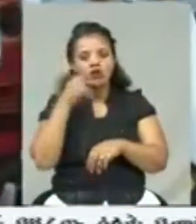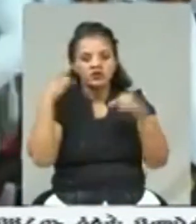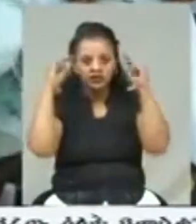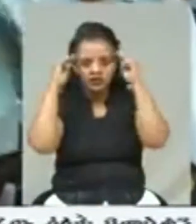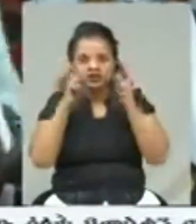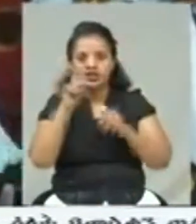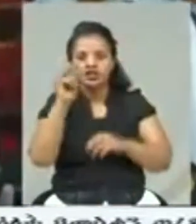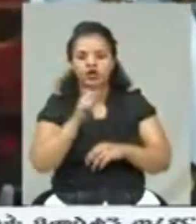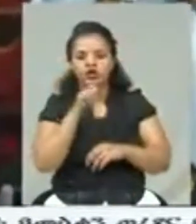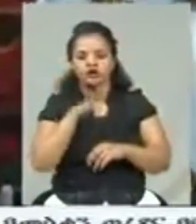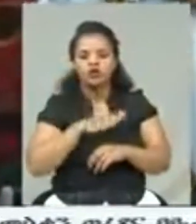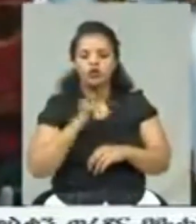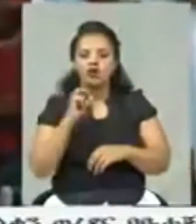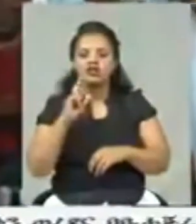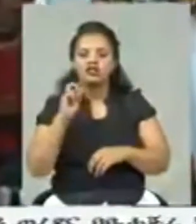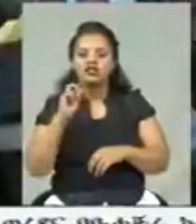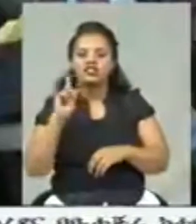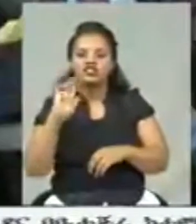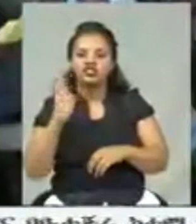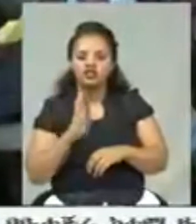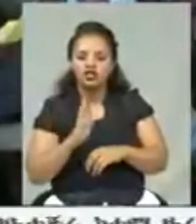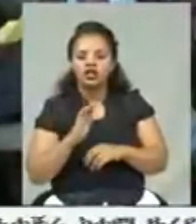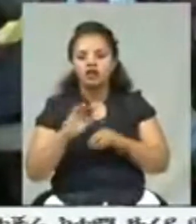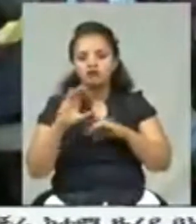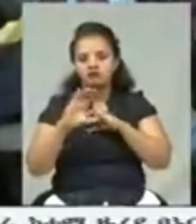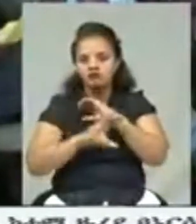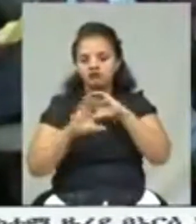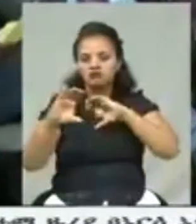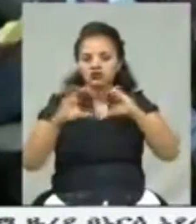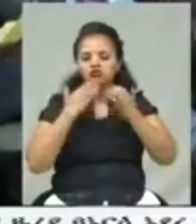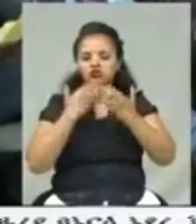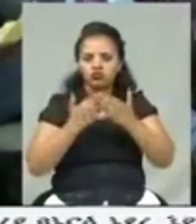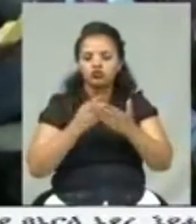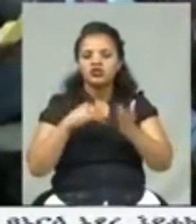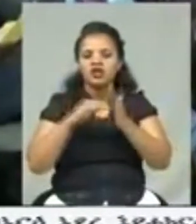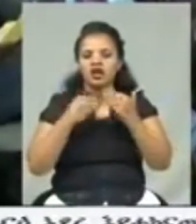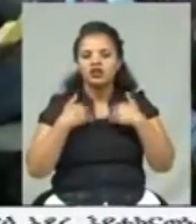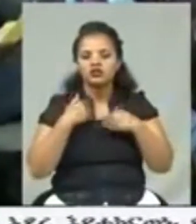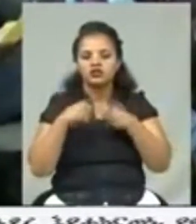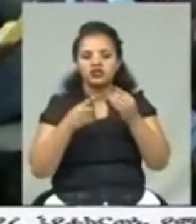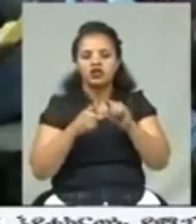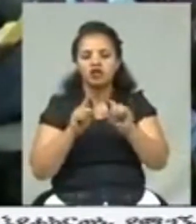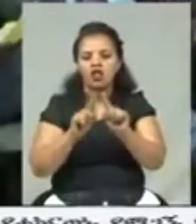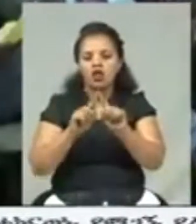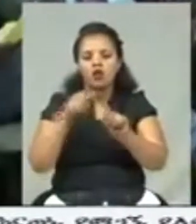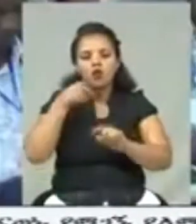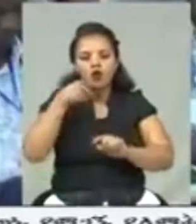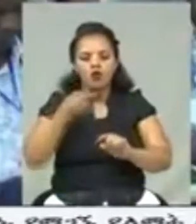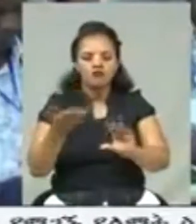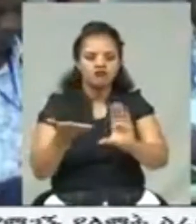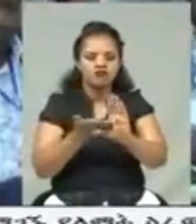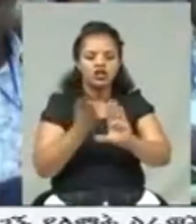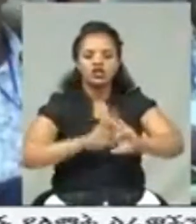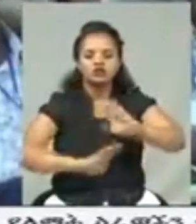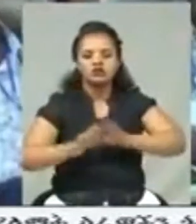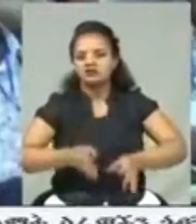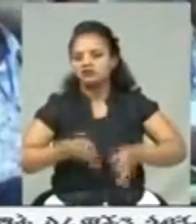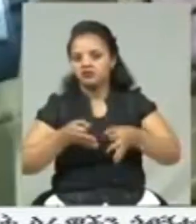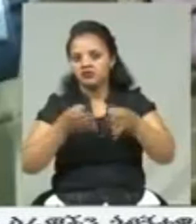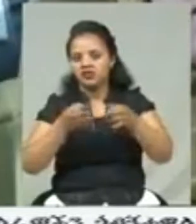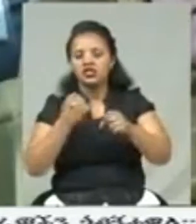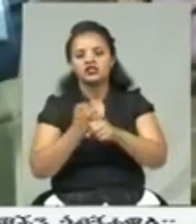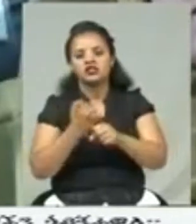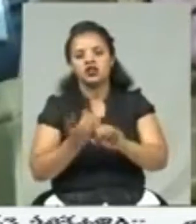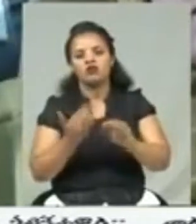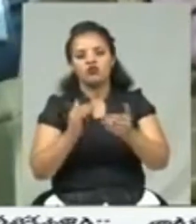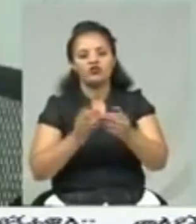ዴታ ወይዘሮ ርቅነሽ ብሩ በበኩላቸው ለሀገራዊ መግባባት አወንታዊ ሚና ያላቸው ስነ ቃሎች በተለያዩ ቋንቋዎች ተሰንደው ለትውልድ እንዲተላለፉ